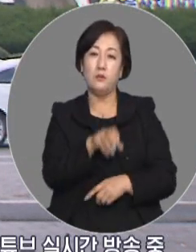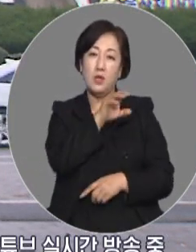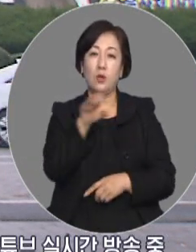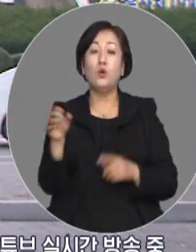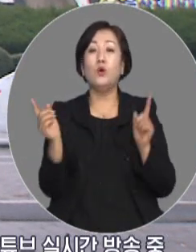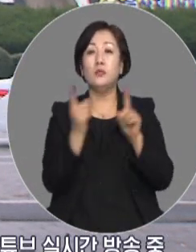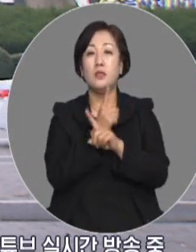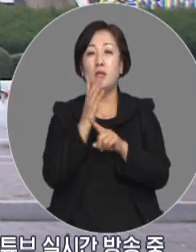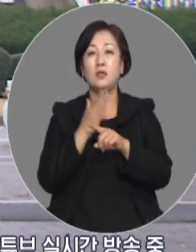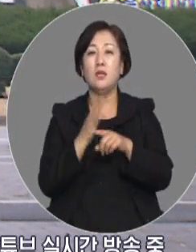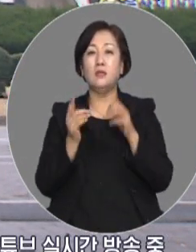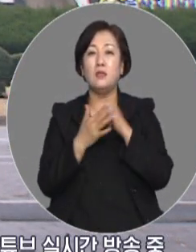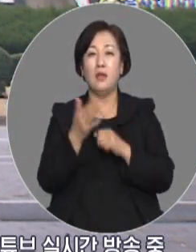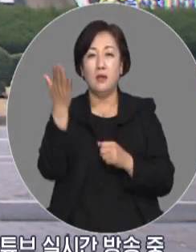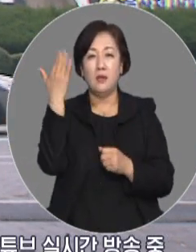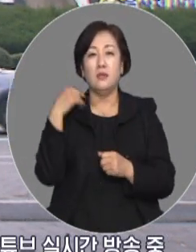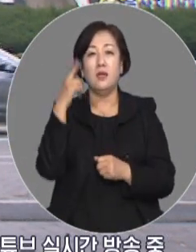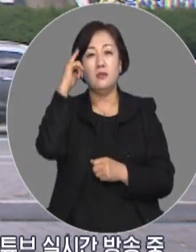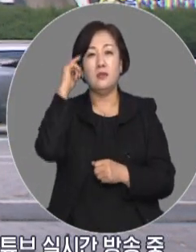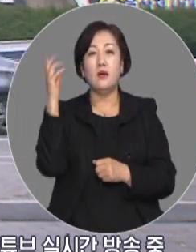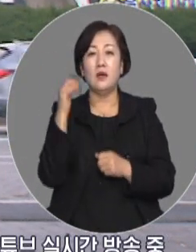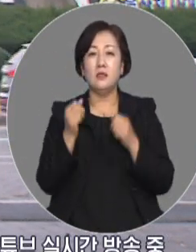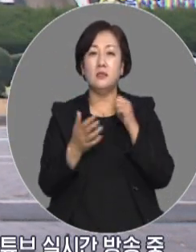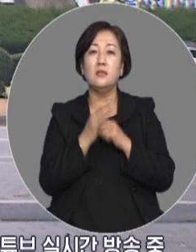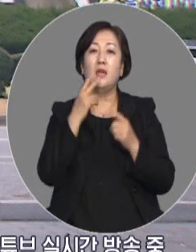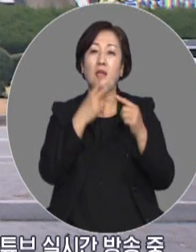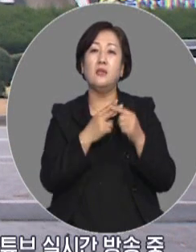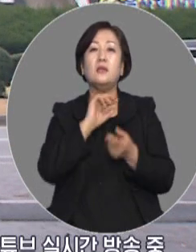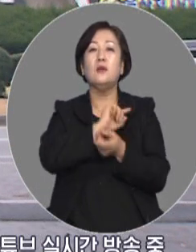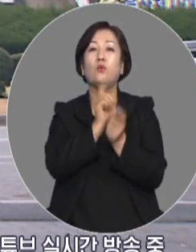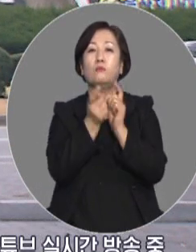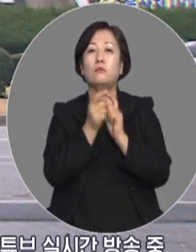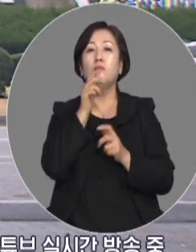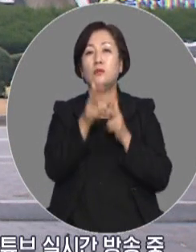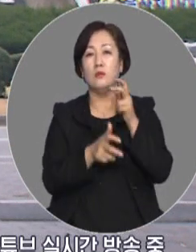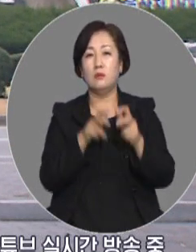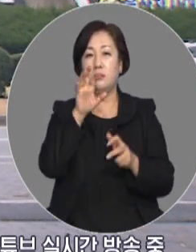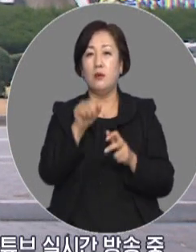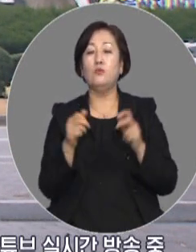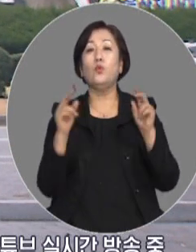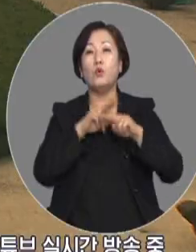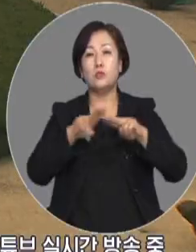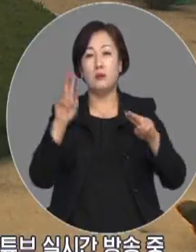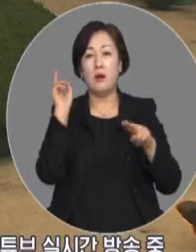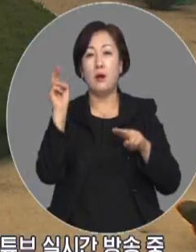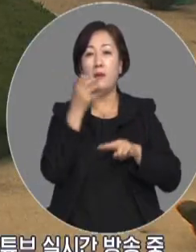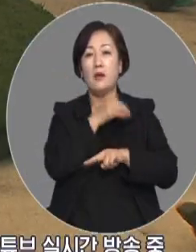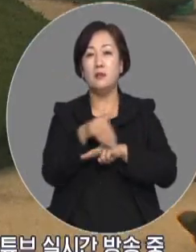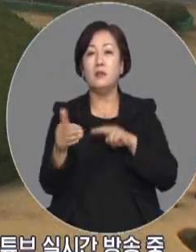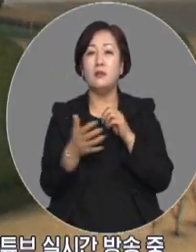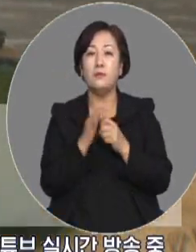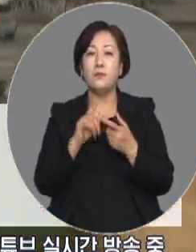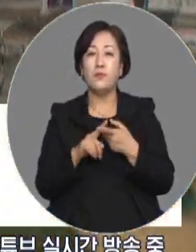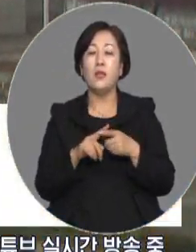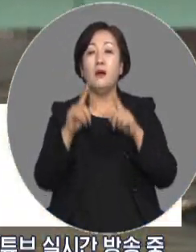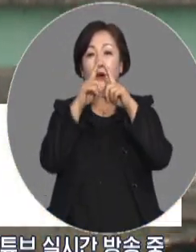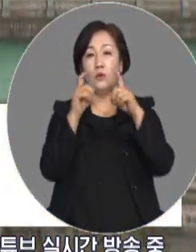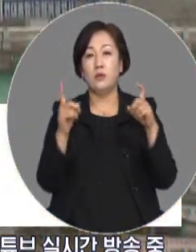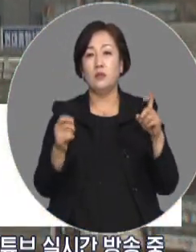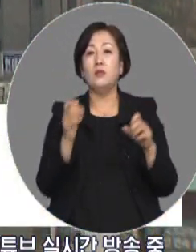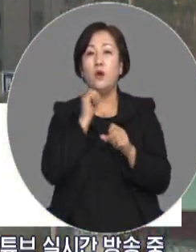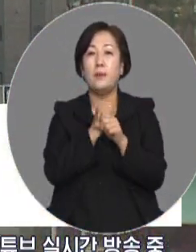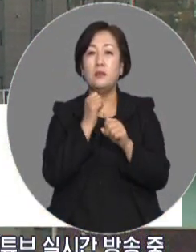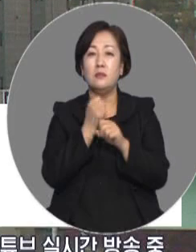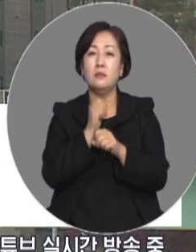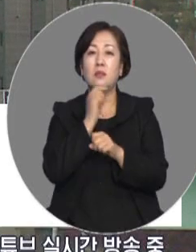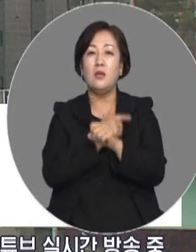전환되면 새마을 운동의 정신을 상징하던 제2 공업탑도 철거될 것으로 보입니다. 콘크리트 구조물로